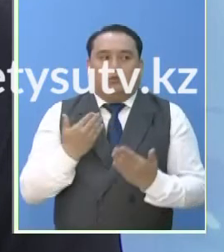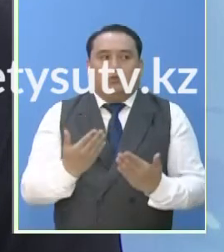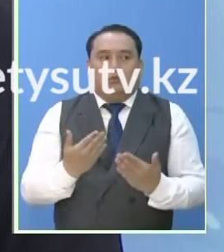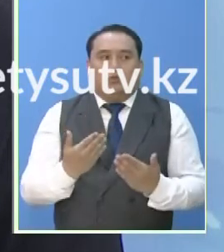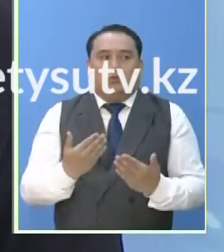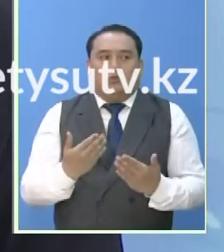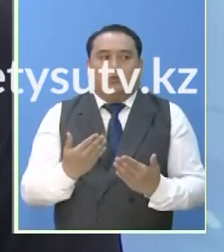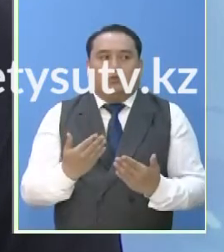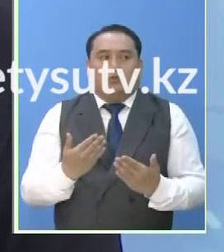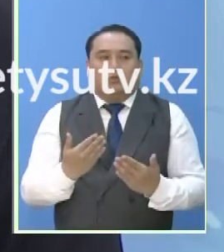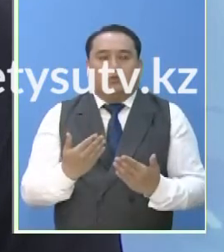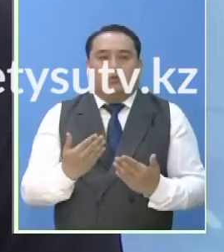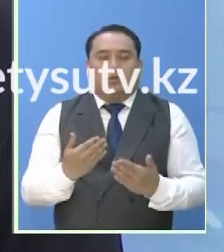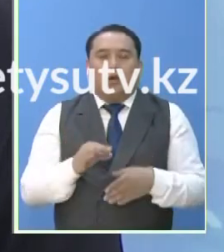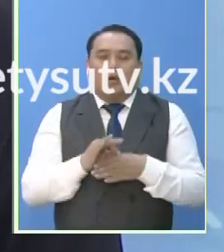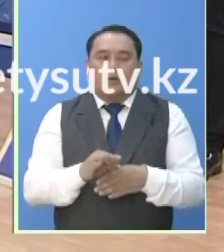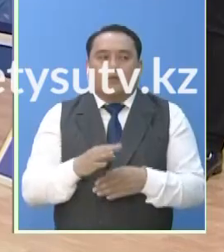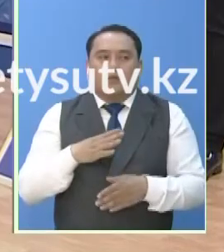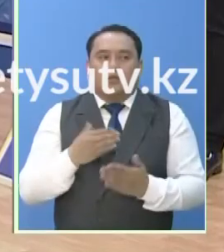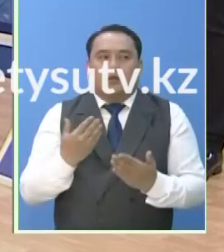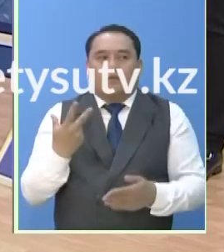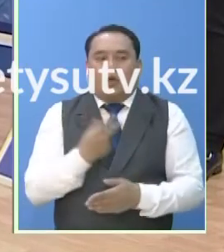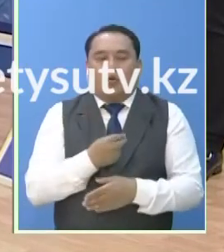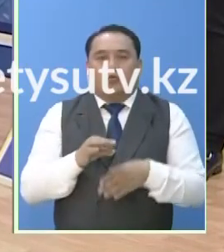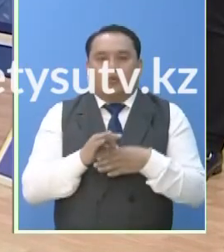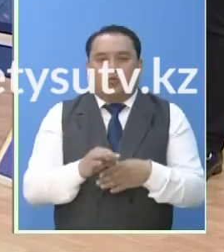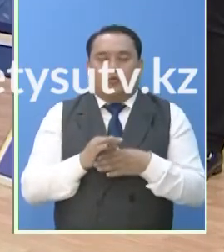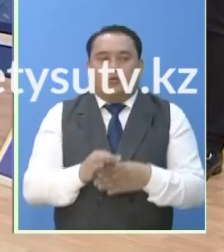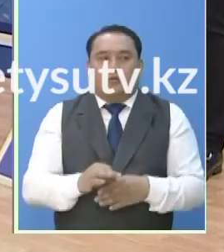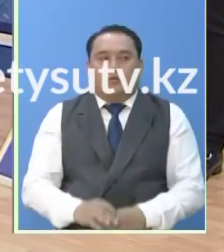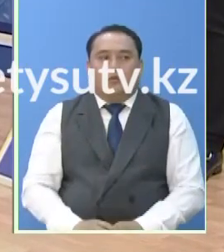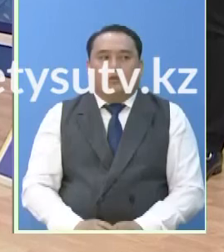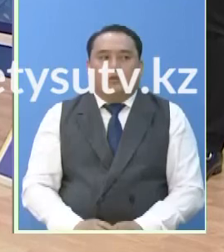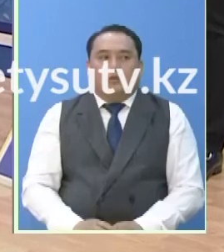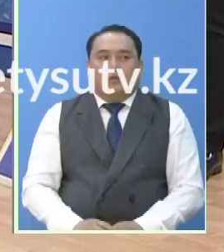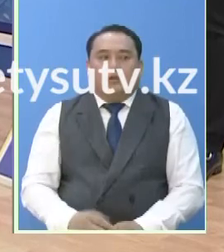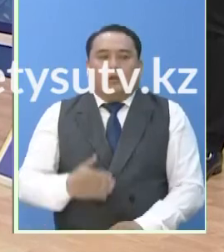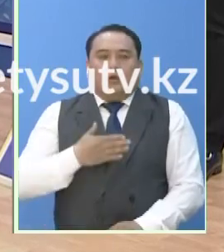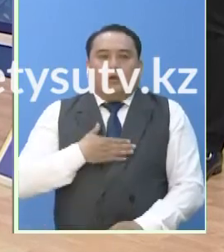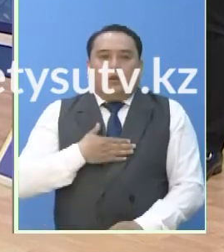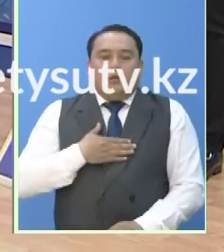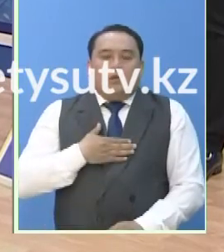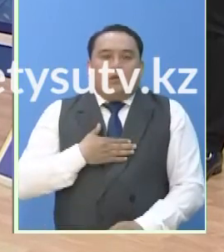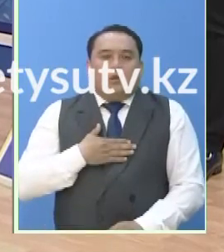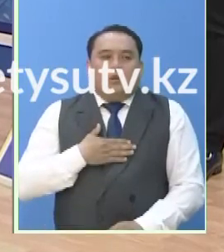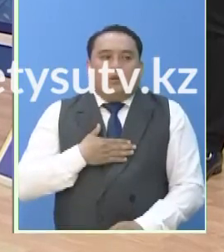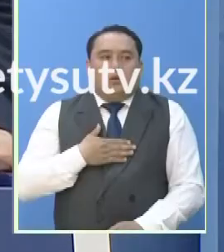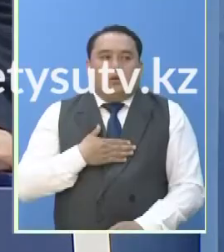бизде жүрүп ауыл арасында мисалы вакцинацияны жүргүзүп атыр. Соган байланыштуу мисалы биз мына